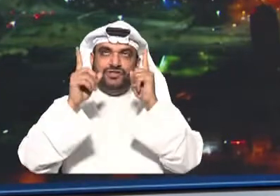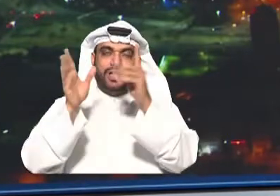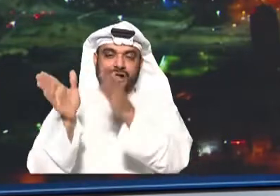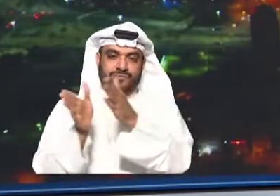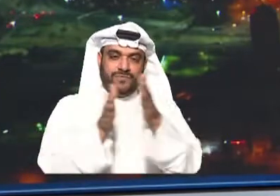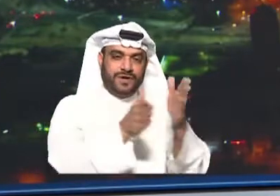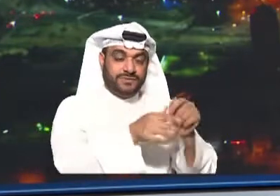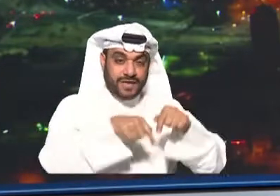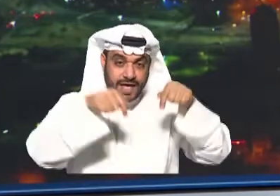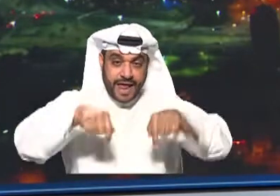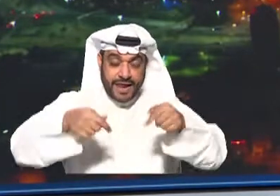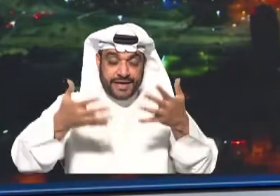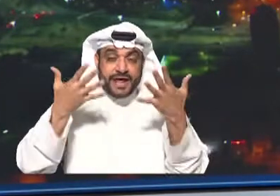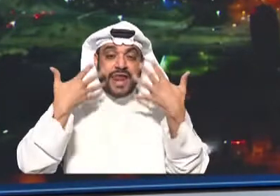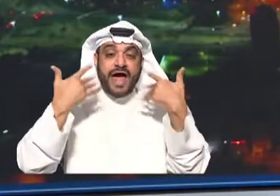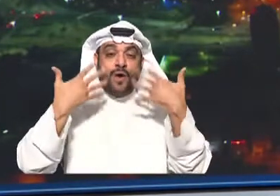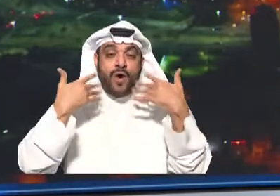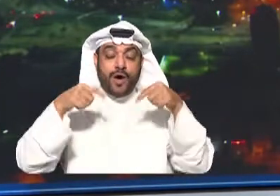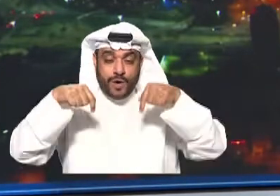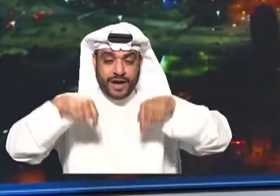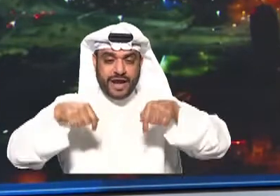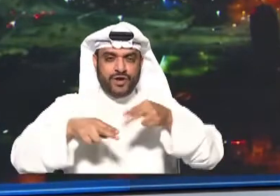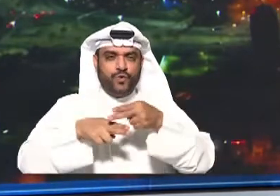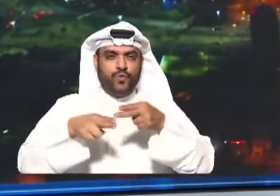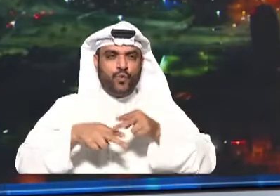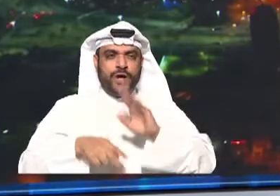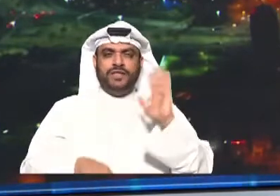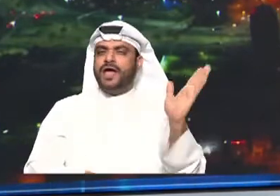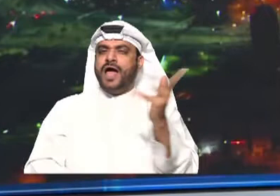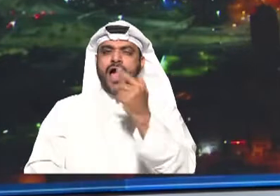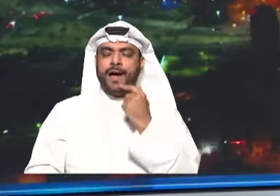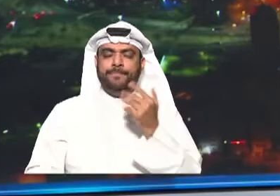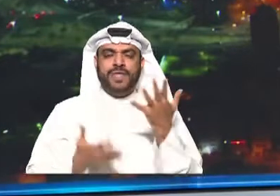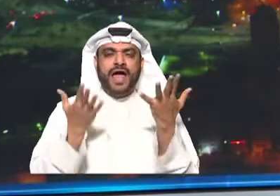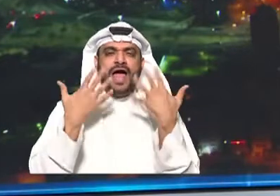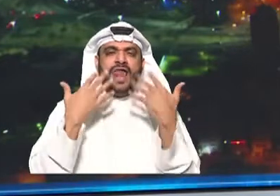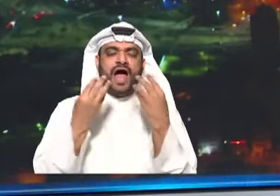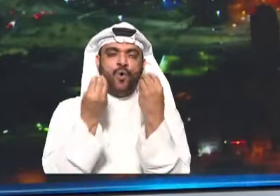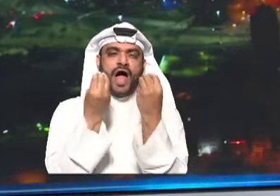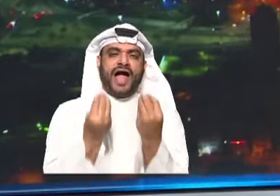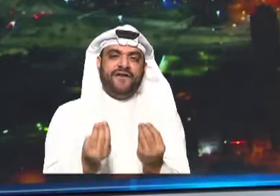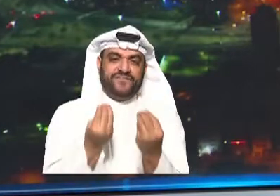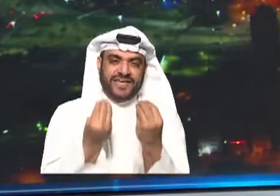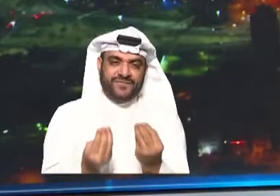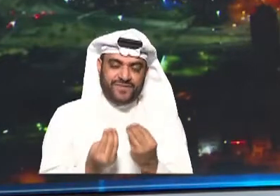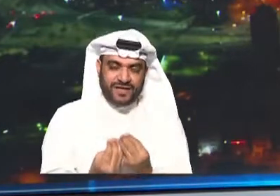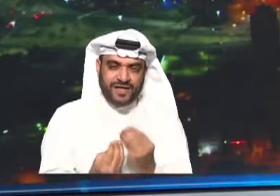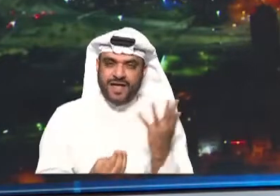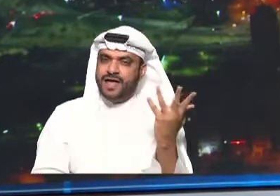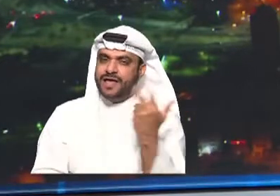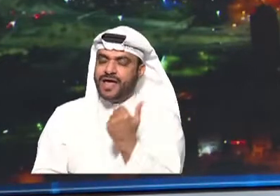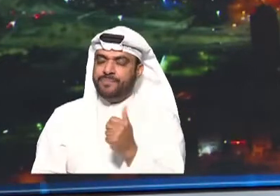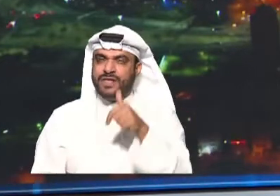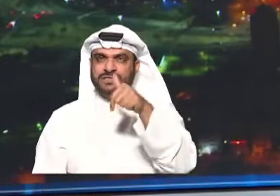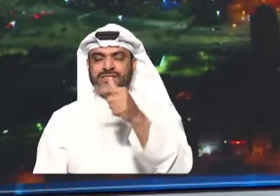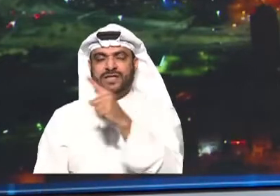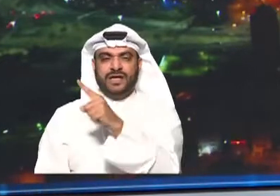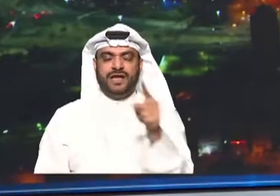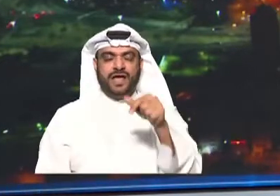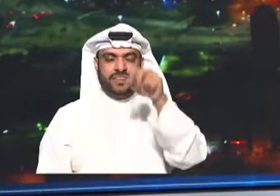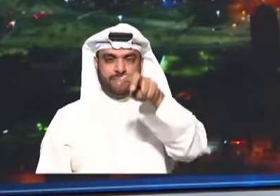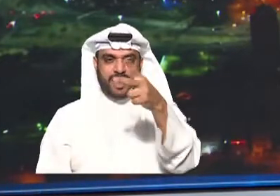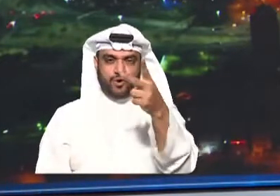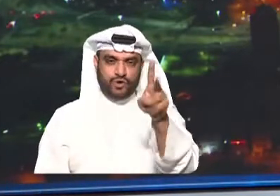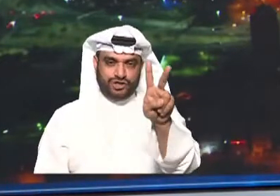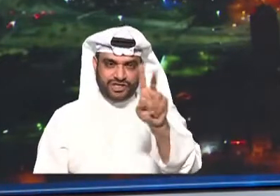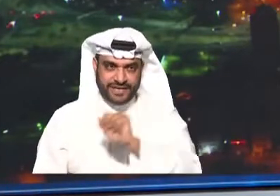26 إلى 23 درجة مئوية، رياح جنوبية شرقية خفيفة إلى معتدلة السرعة 6 إلى 28 كيلومتر في الساعة.